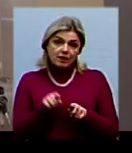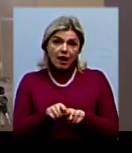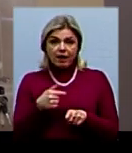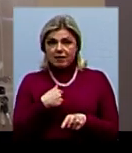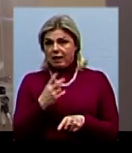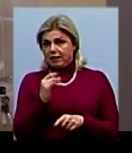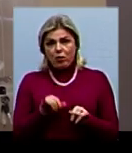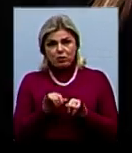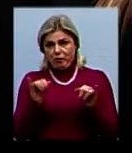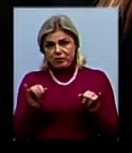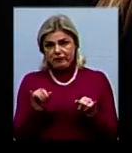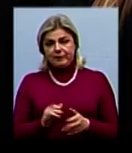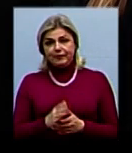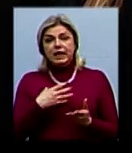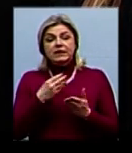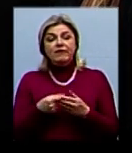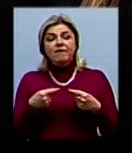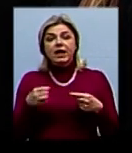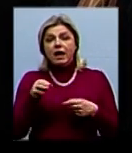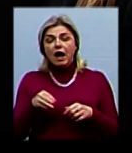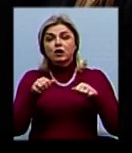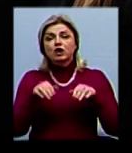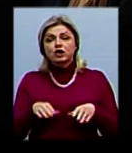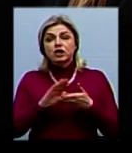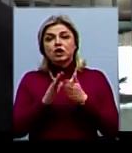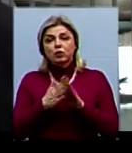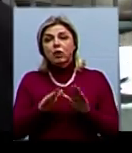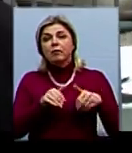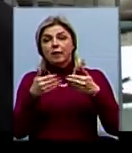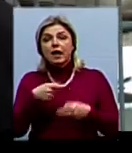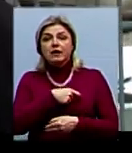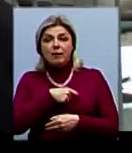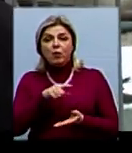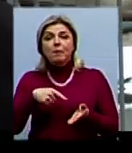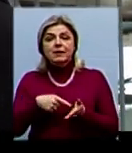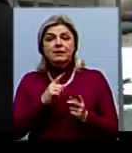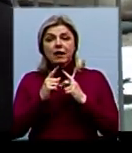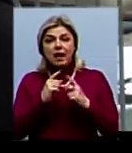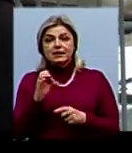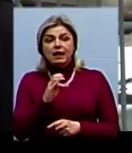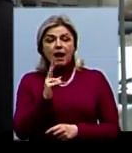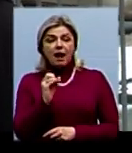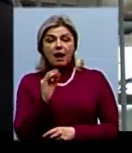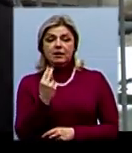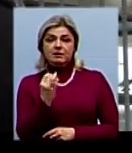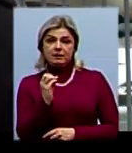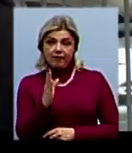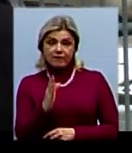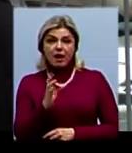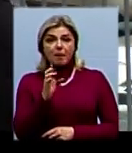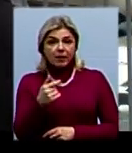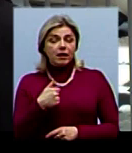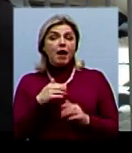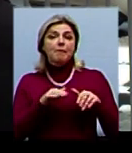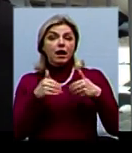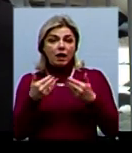не збільшувалися в рази. Свій варіант рішення ситуації запропонував депутат Миколаївської міськради Сергій Карцев. Я би пропонував так. Технадзор,